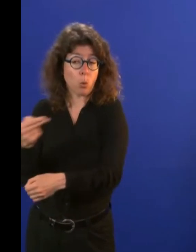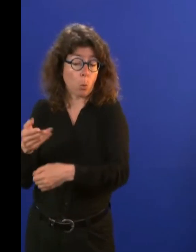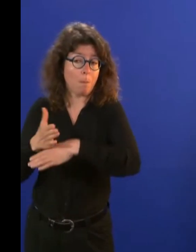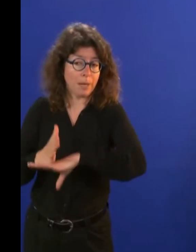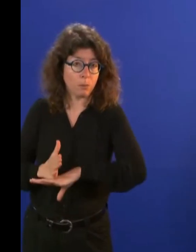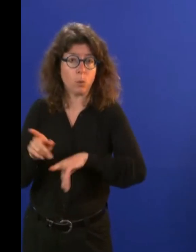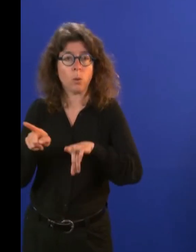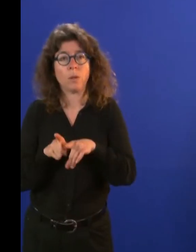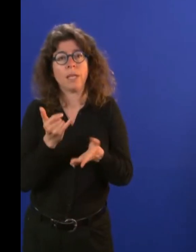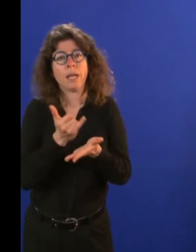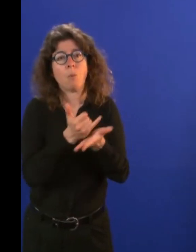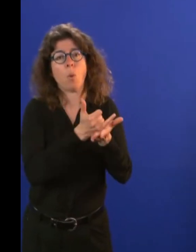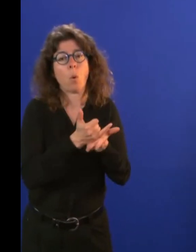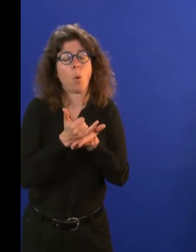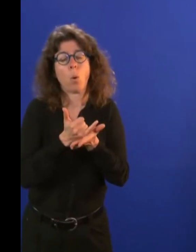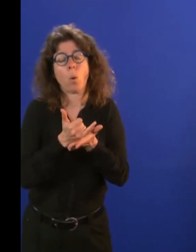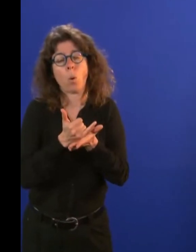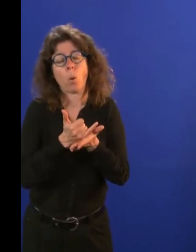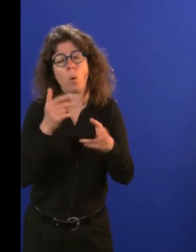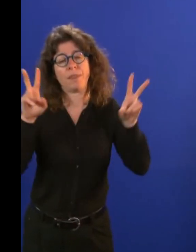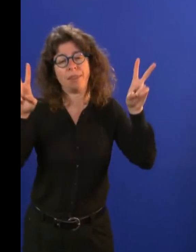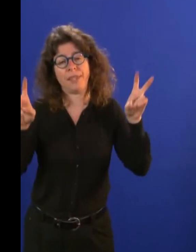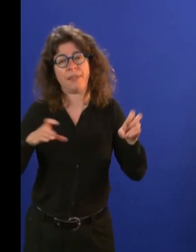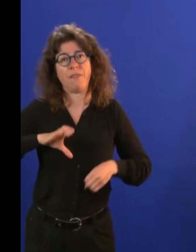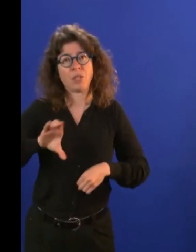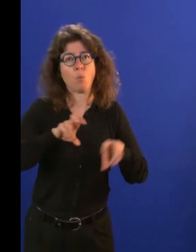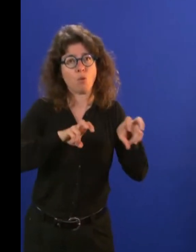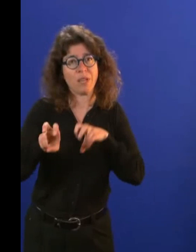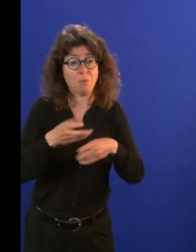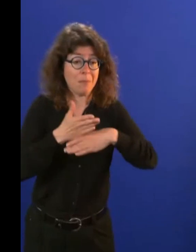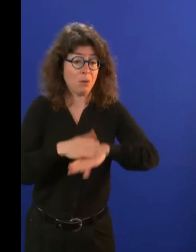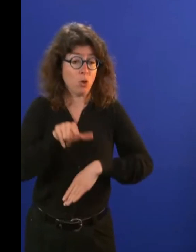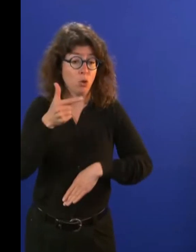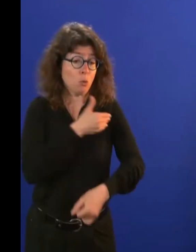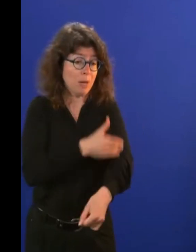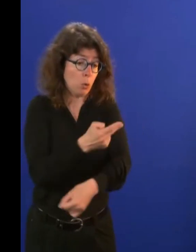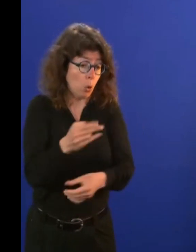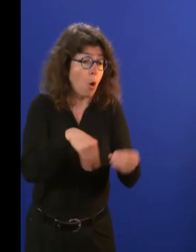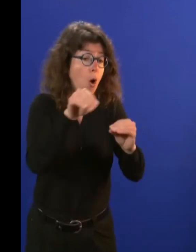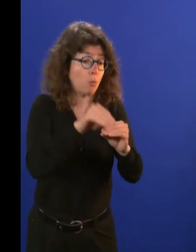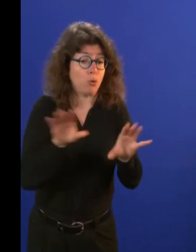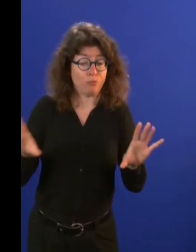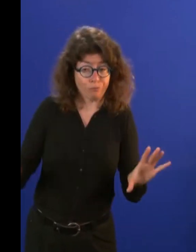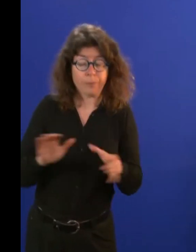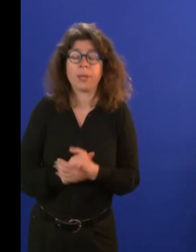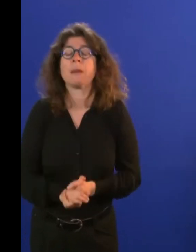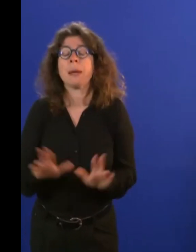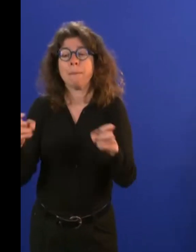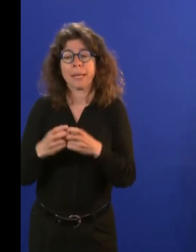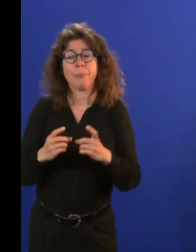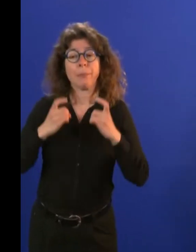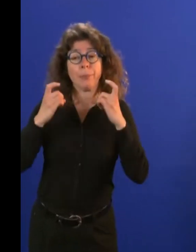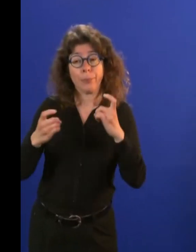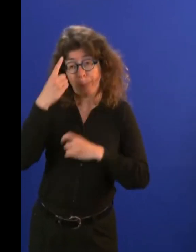la fiscalité versement mobilité, estimée à 12 millions d'euros supplémentaires. Toutefois, les hausses de tarifs concernent les